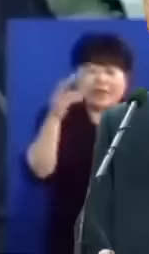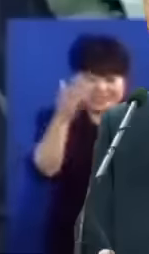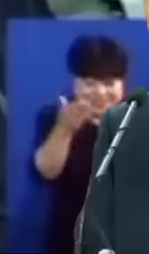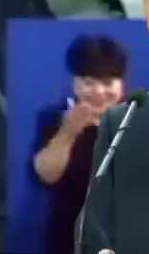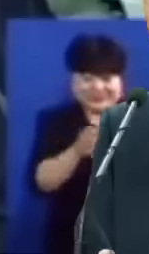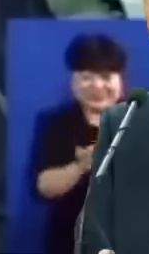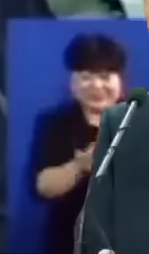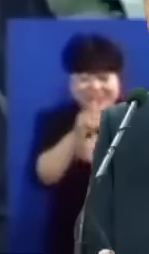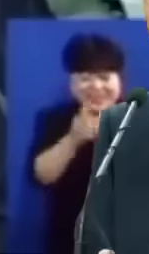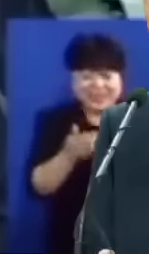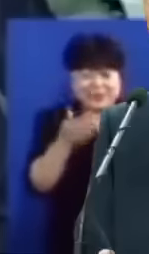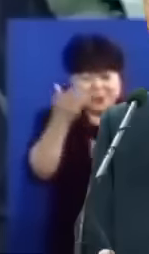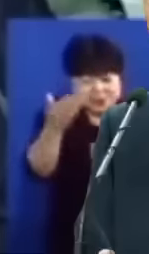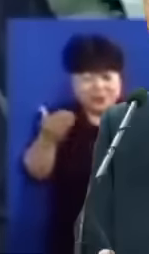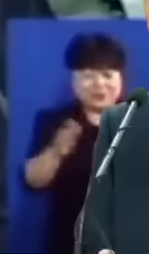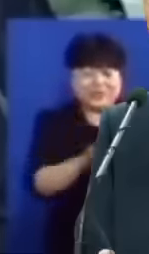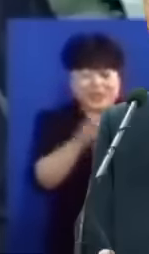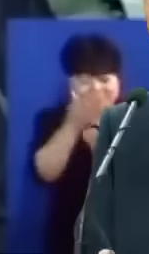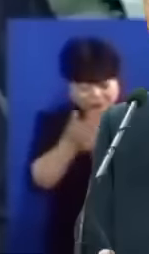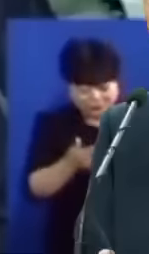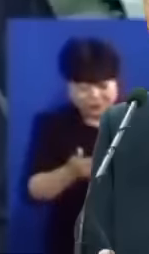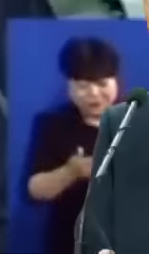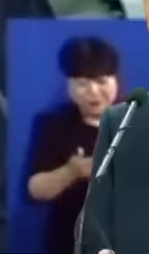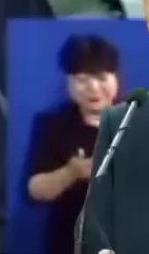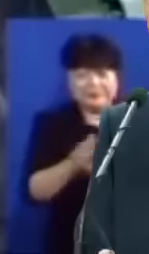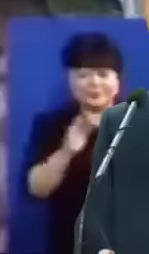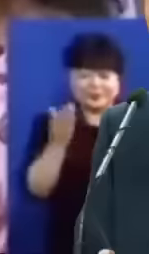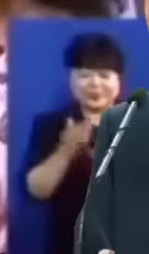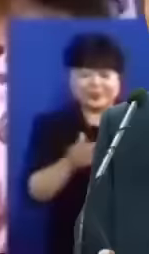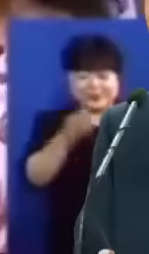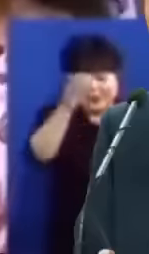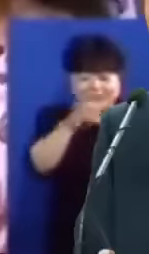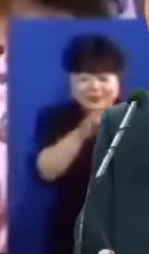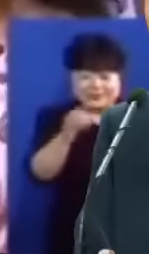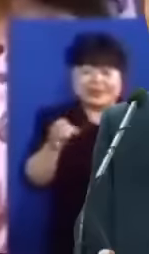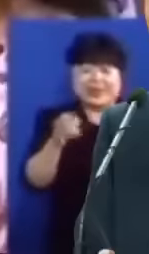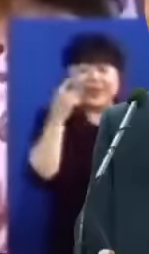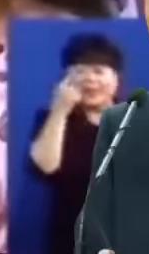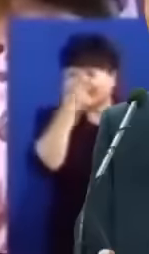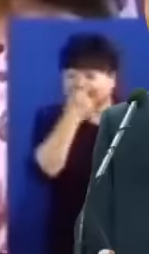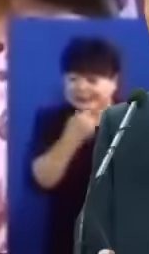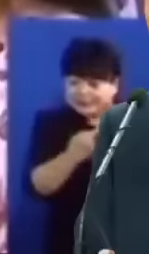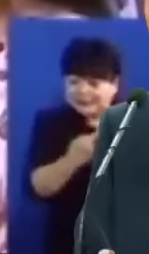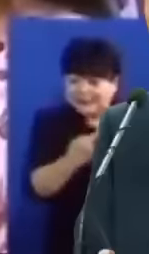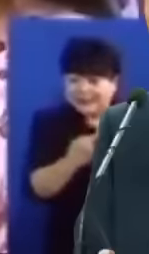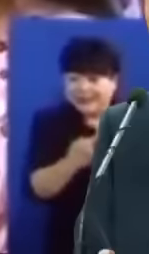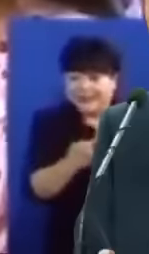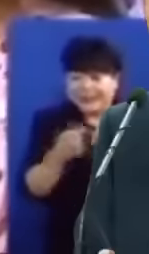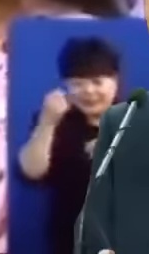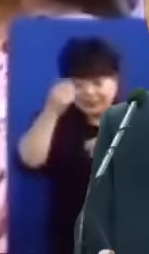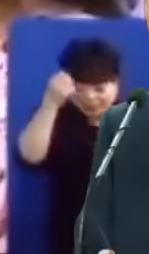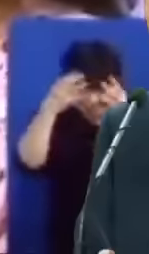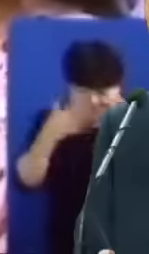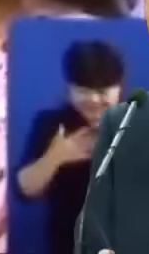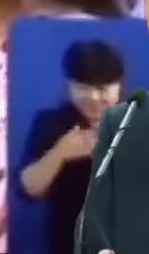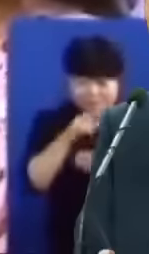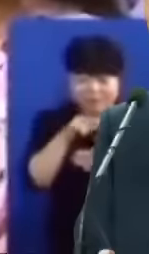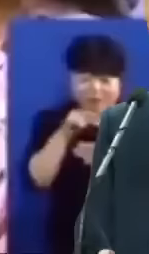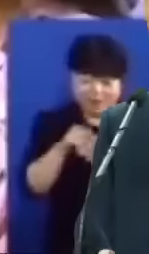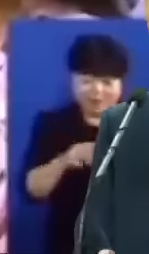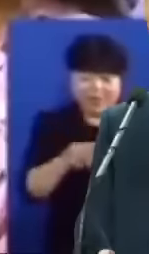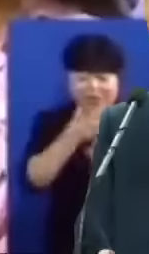고백하십시오. 하나님은 여러분을 사랑하는 하나님이신 것입니다. 십자가가 증거인 것입니다. 그러면 성령이 여러분